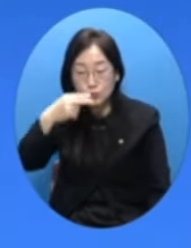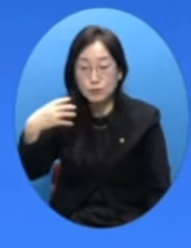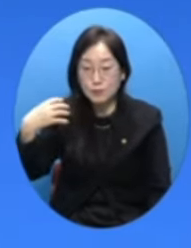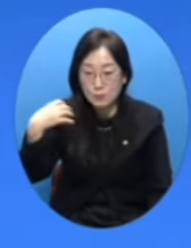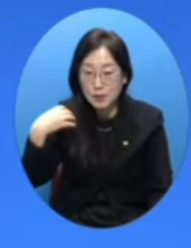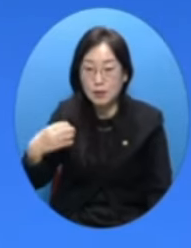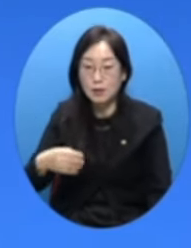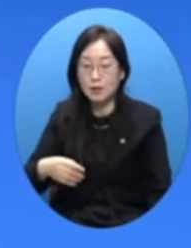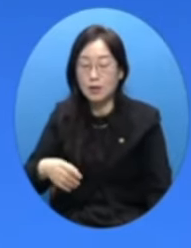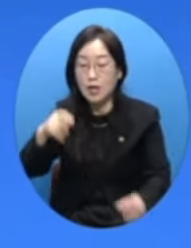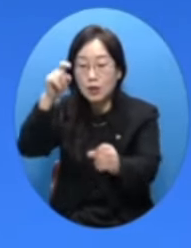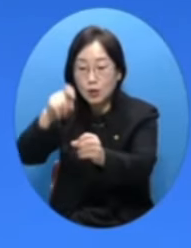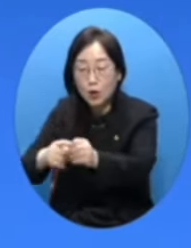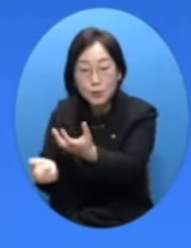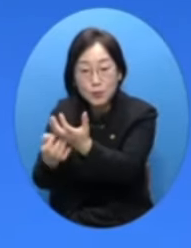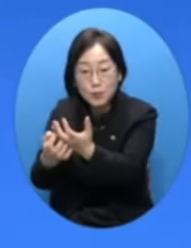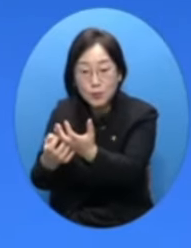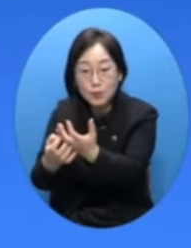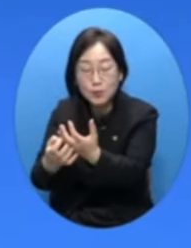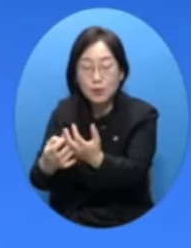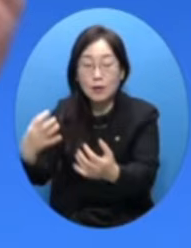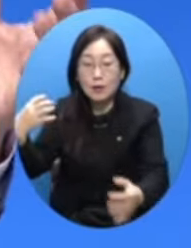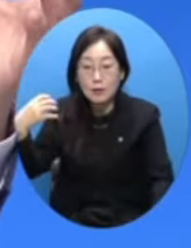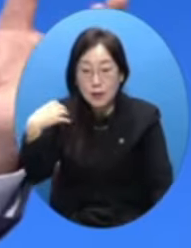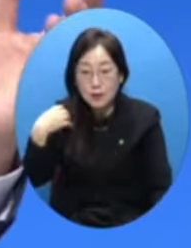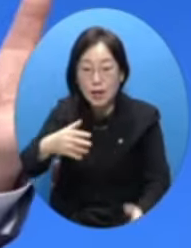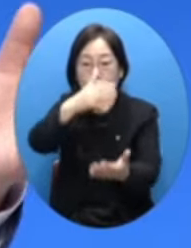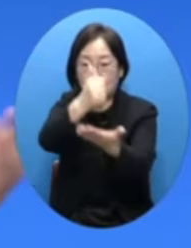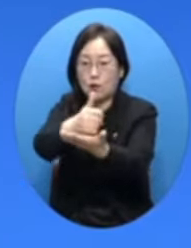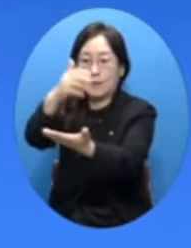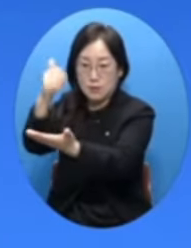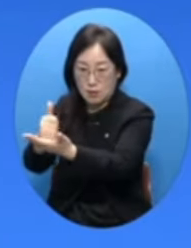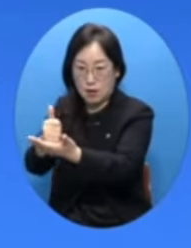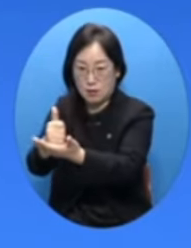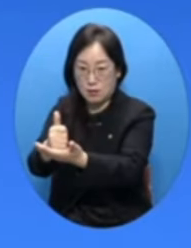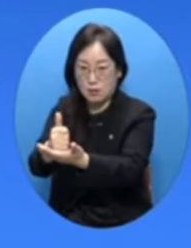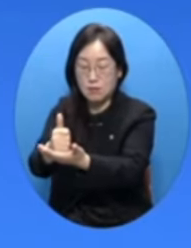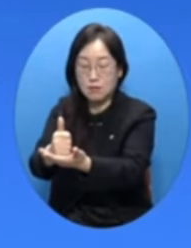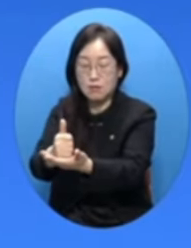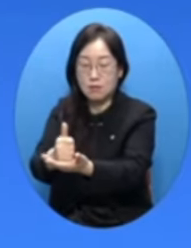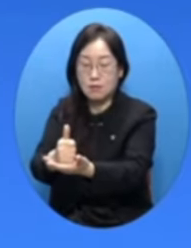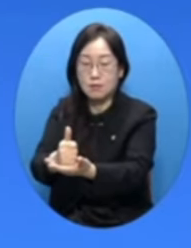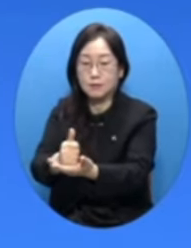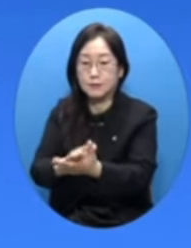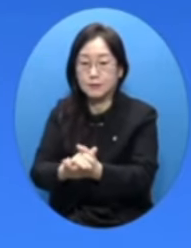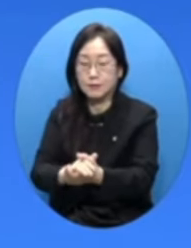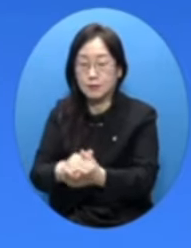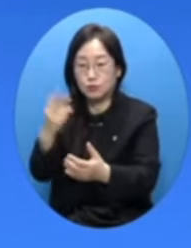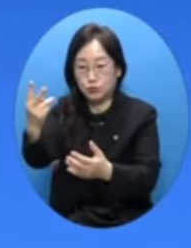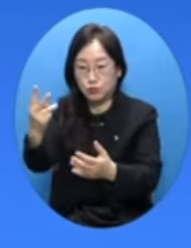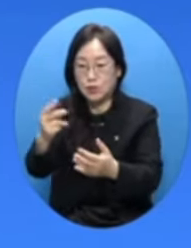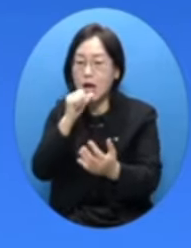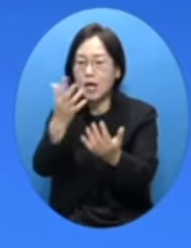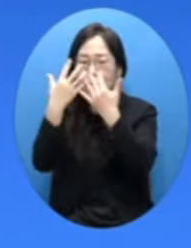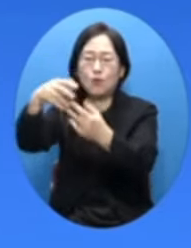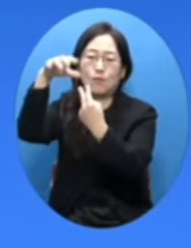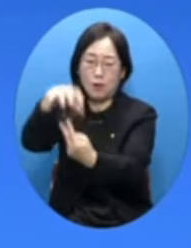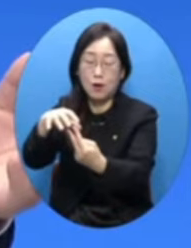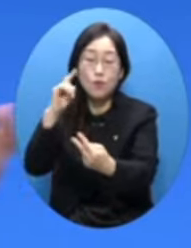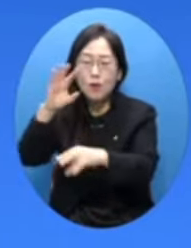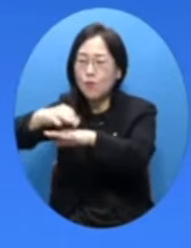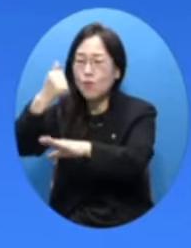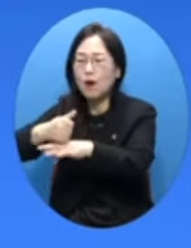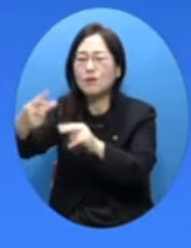관원 둘이 들어왔는데 관원장이라 보니까 장관급 신하가 둘이 들어왔습니다. 두 신하가 바로왕의 미움을